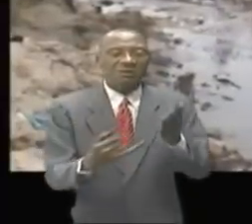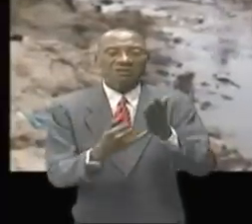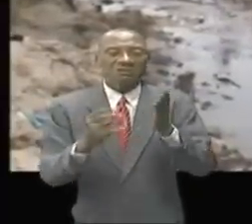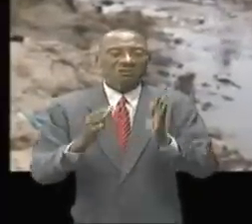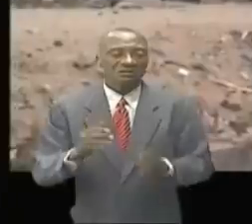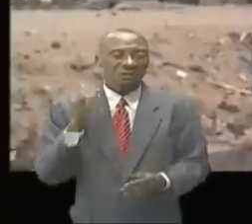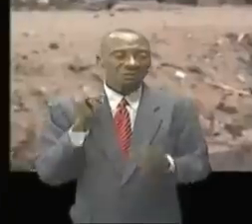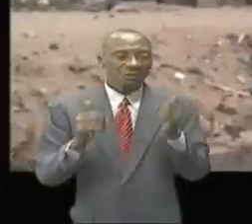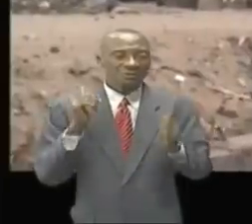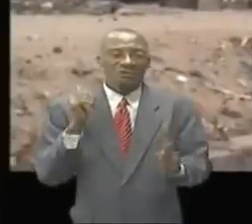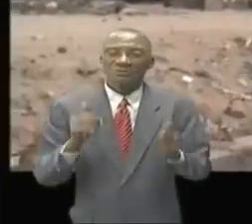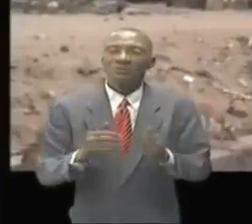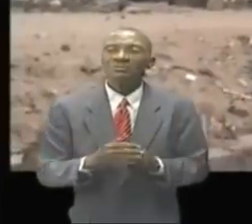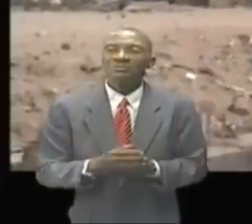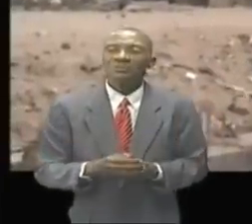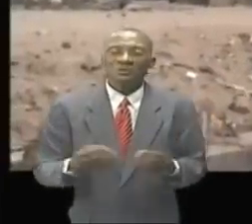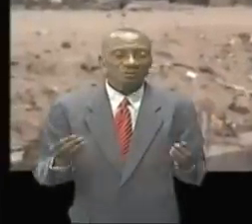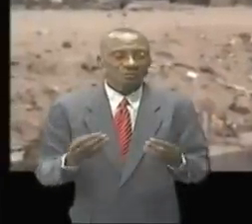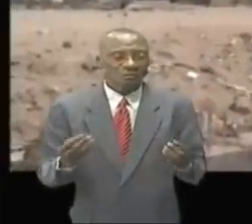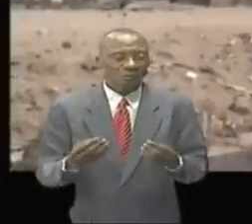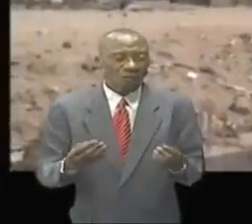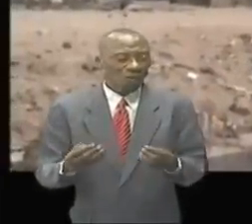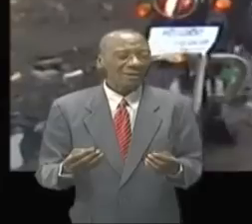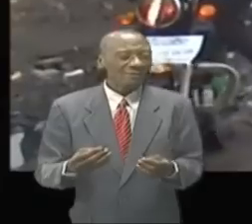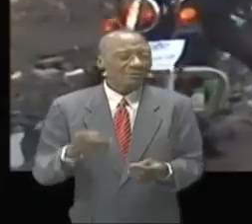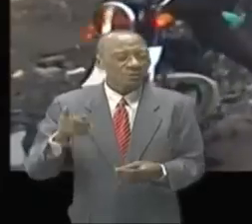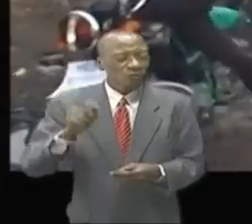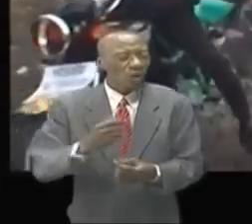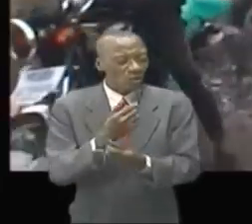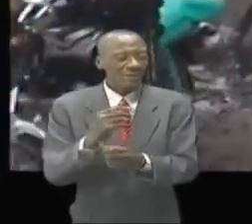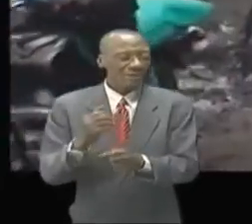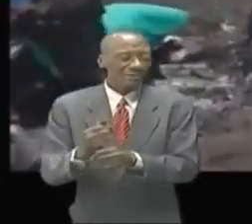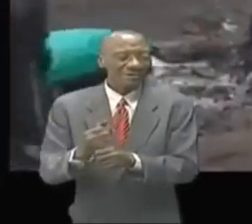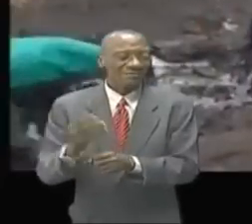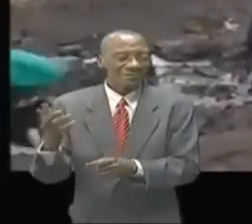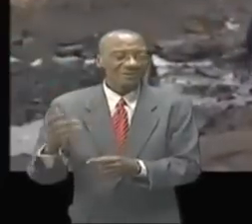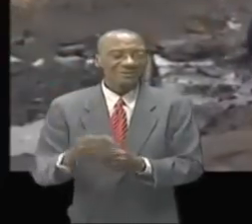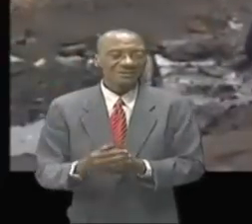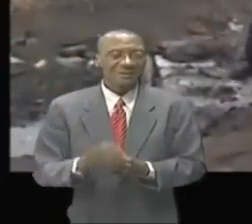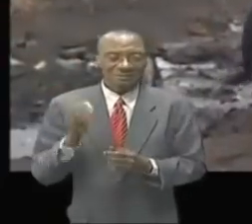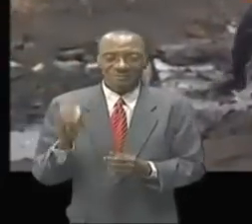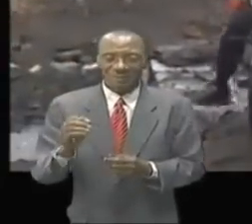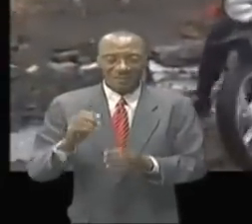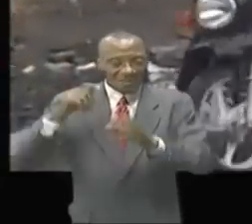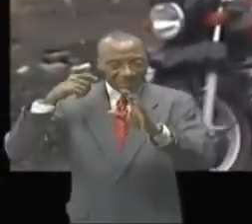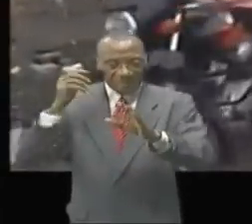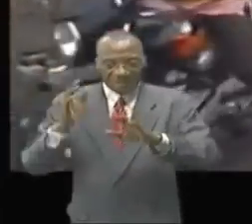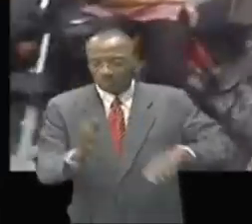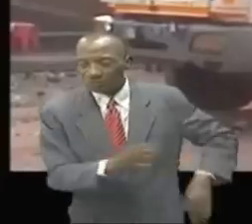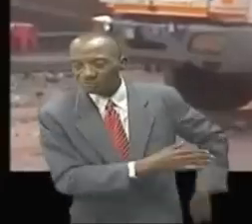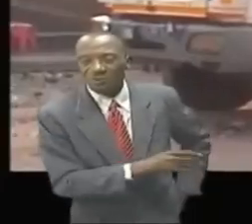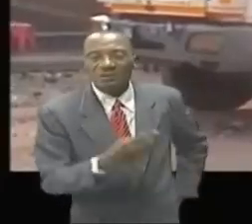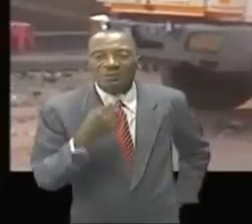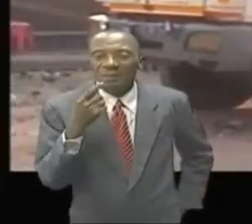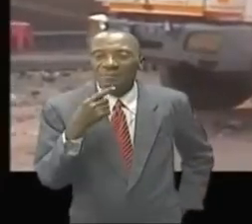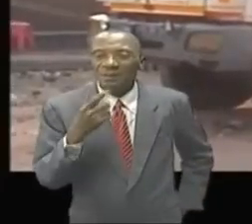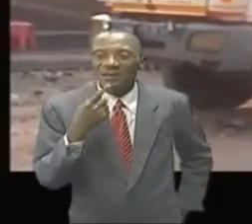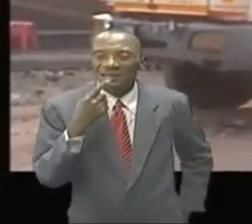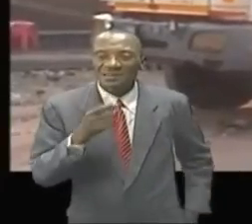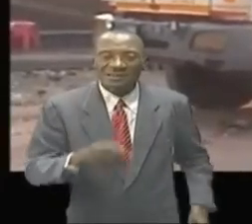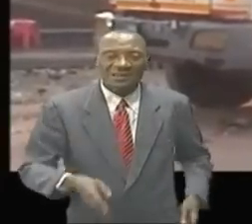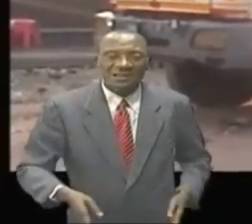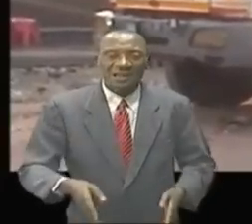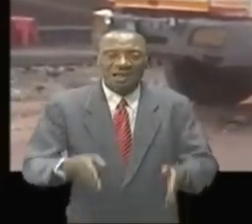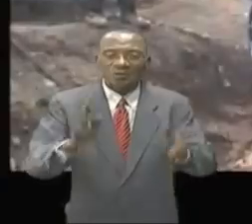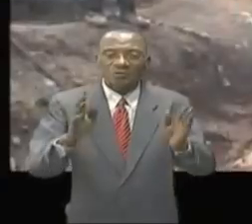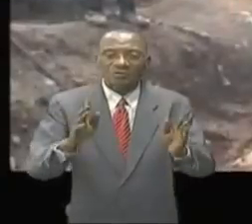par la procédure administrative. Néanmoins, hors caméra, ils ont affirmé qu'à la fin des travaux, la chaussée sera